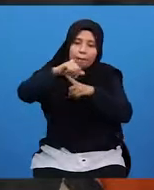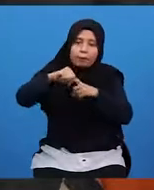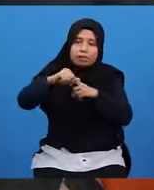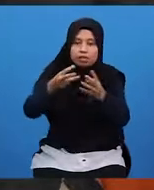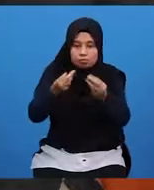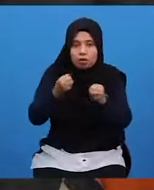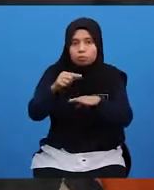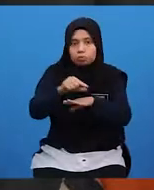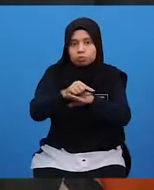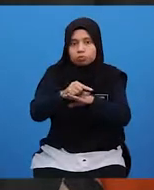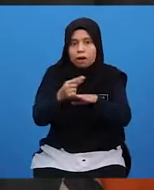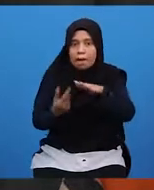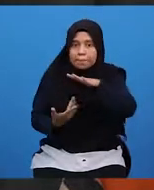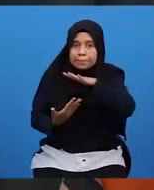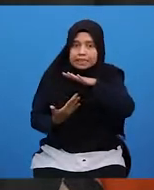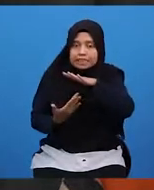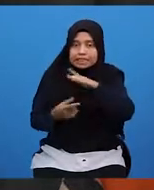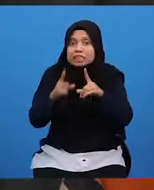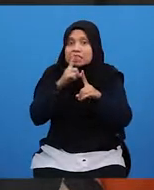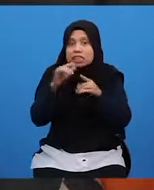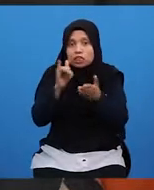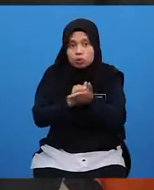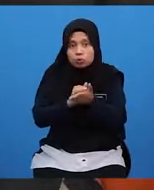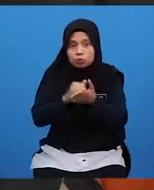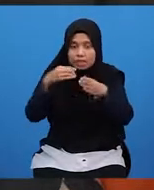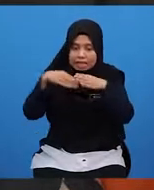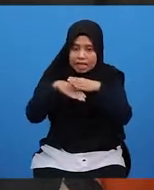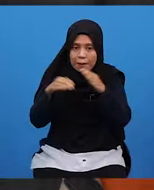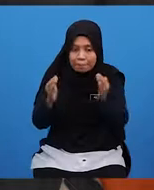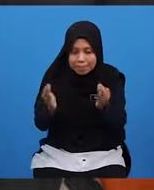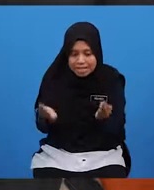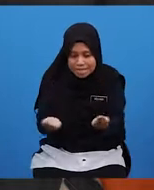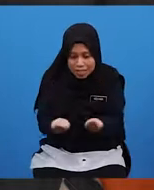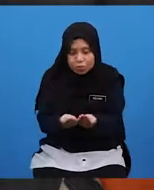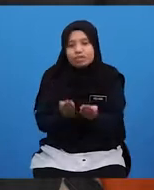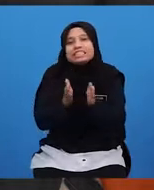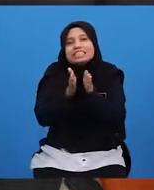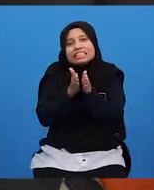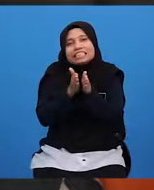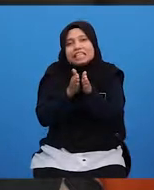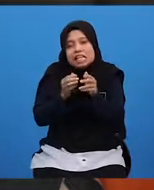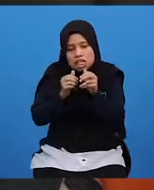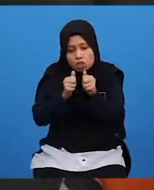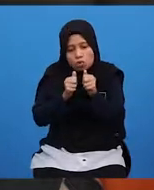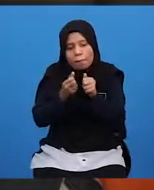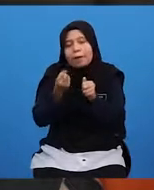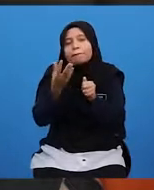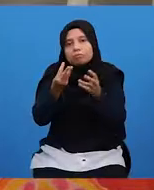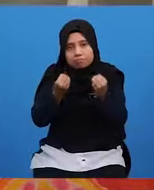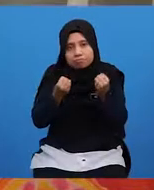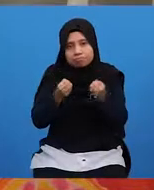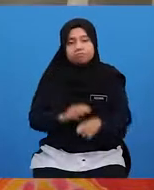Apabila hendak digunakan, panaskan lilin tersebut ke dalam periuk kecil mengikut kuantiti yang